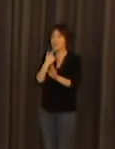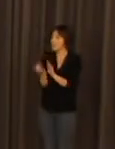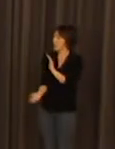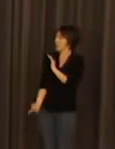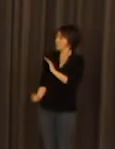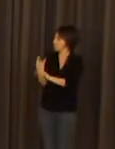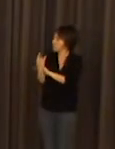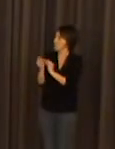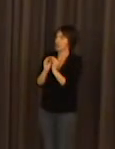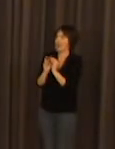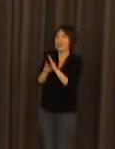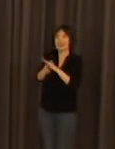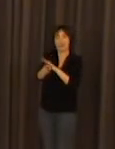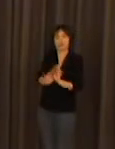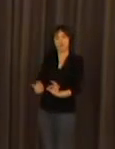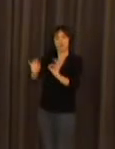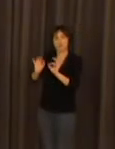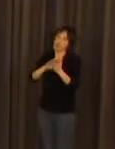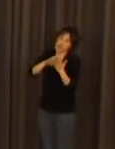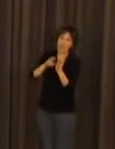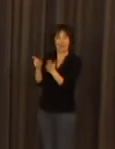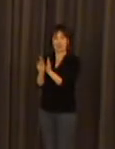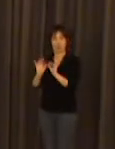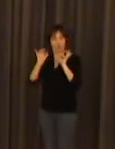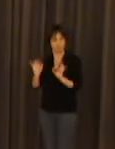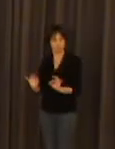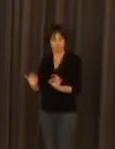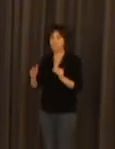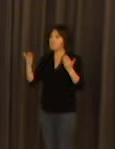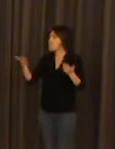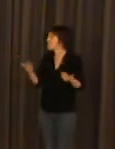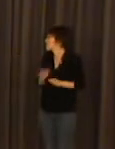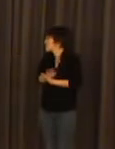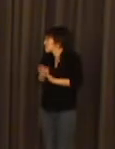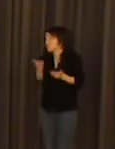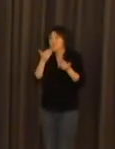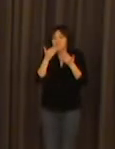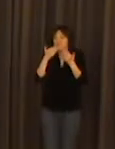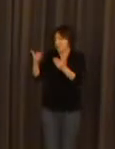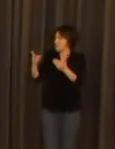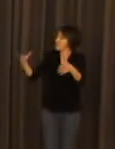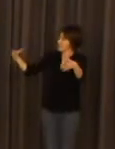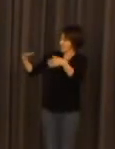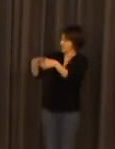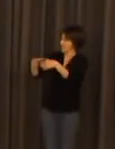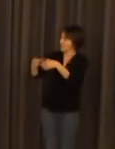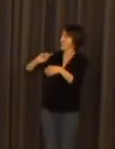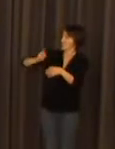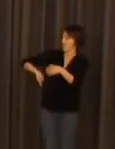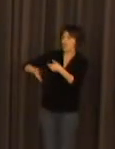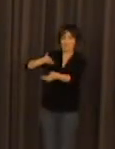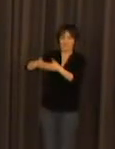recursos concrets que seran la gramàtica i el diccionari. Per tant, us vull felicitar a l'equip dirigit per Josep